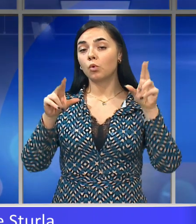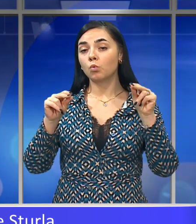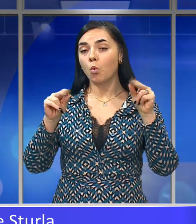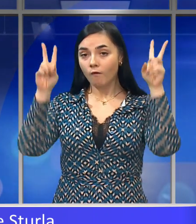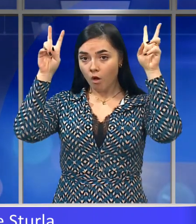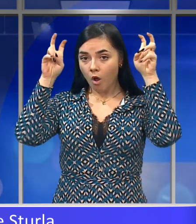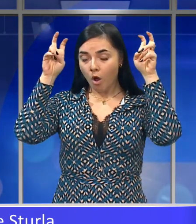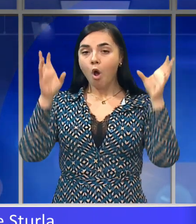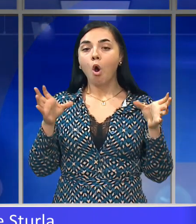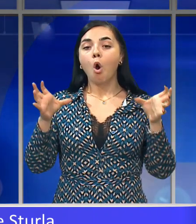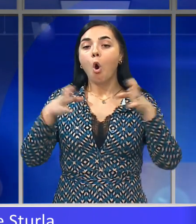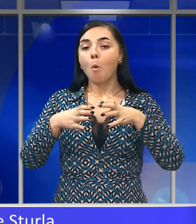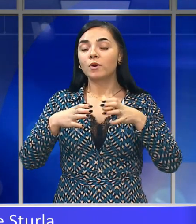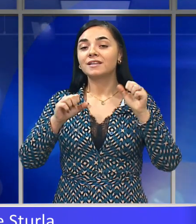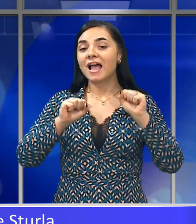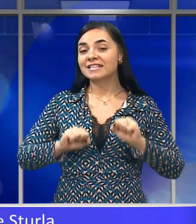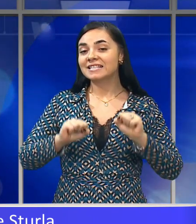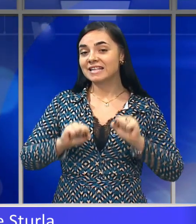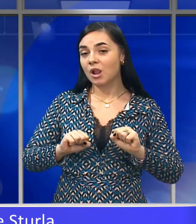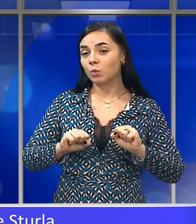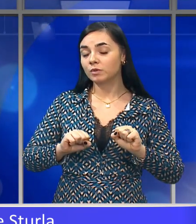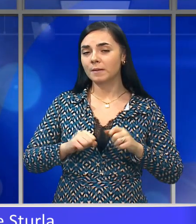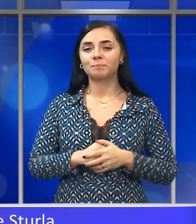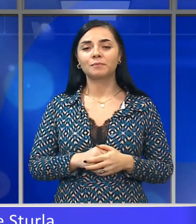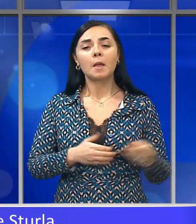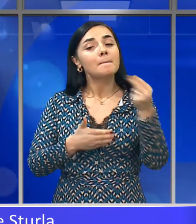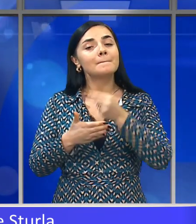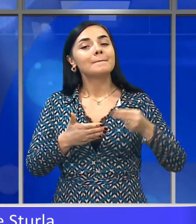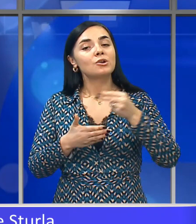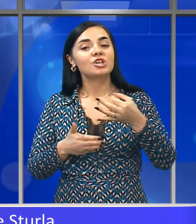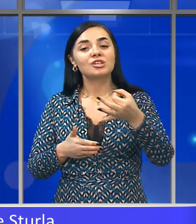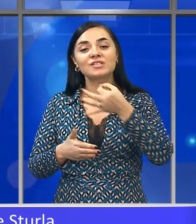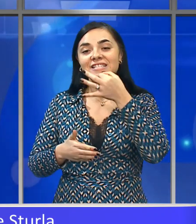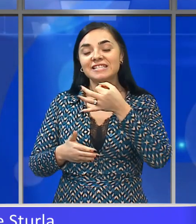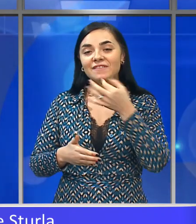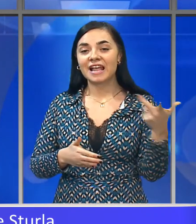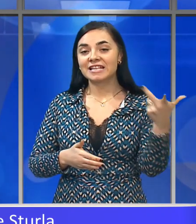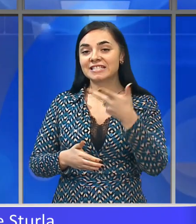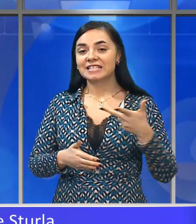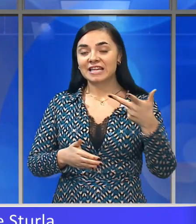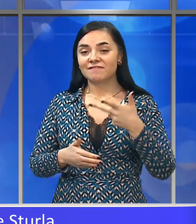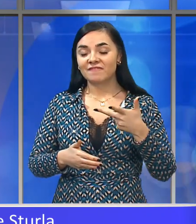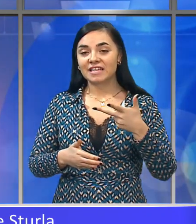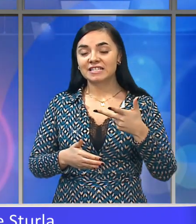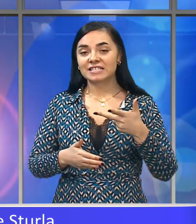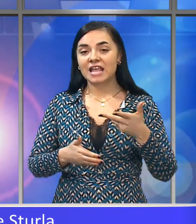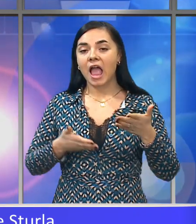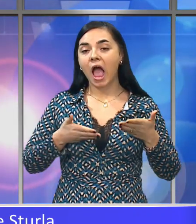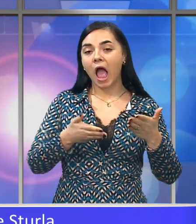comunità in salute prevede l'aumento di servizi di assistenza